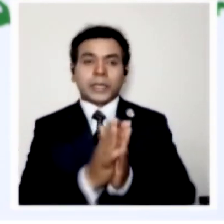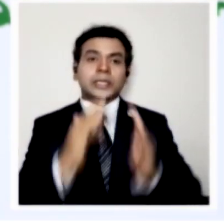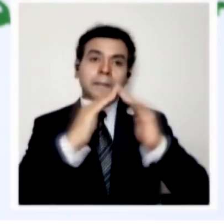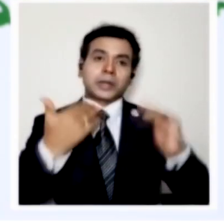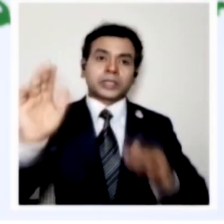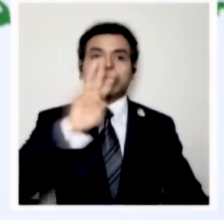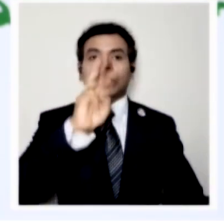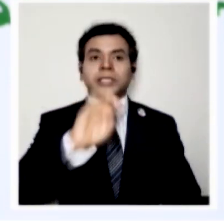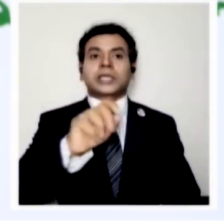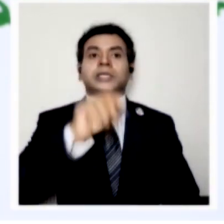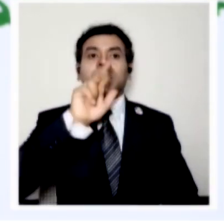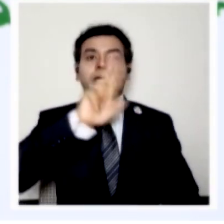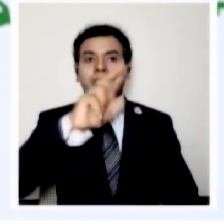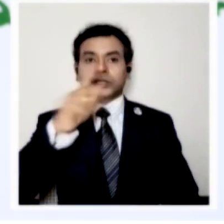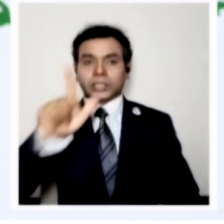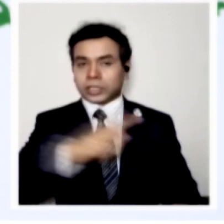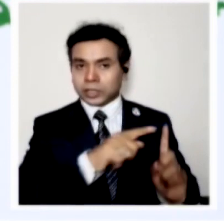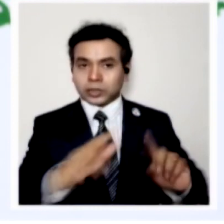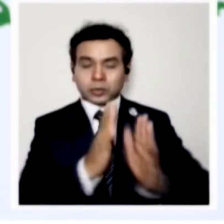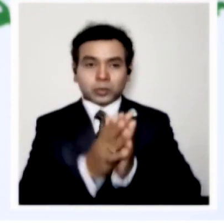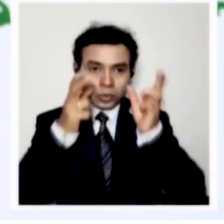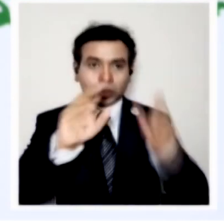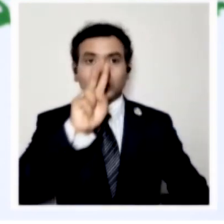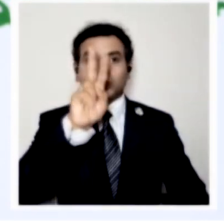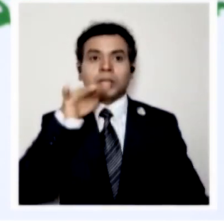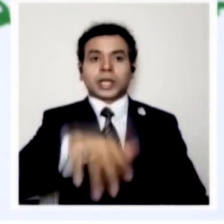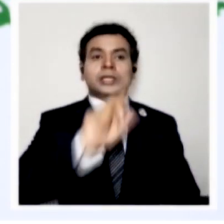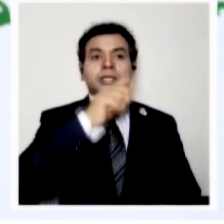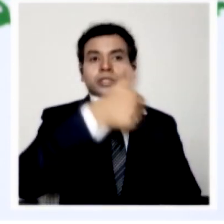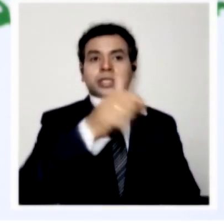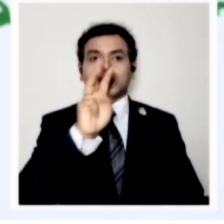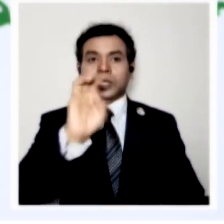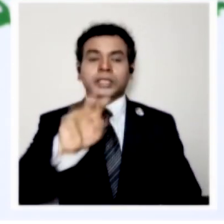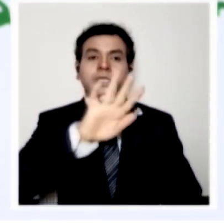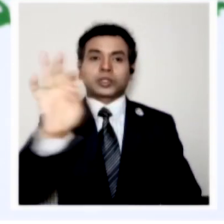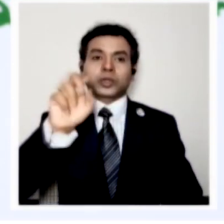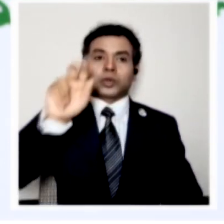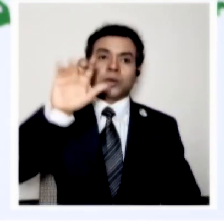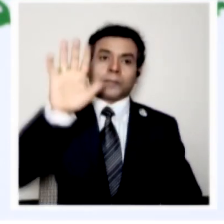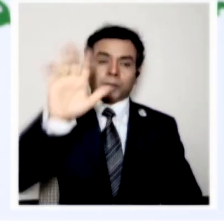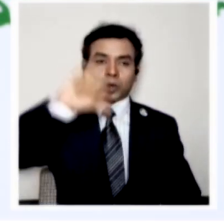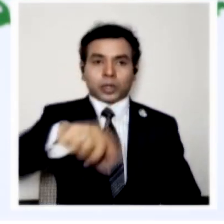24 ঘন্টায় কোয়ারেন্টাইন 3,063 জন, ছাড় পেয়েছেন 3,087 জন। এ পর্যন্ত কোয়ারেন্টাইনে